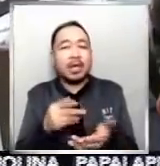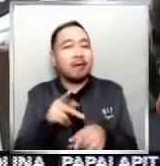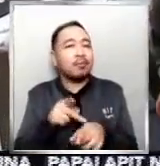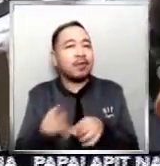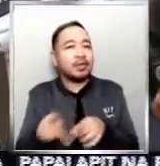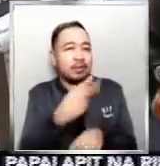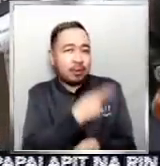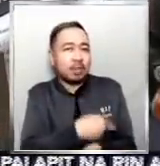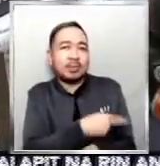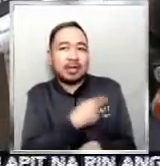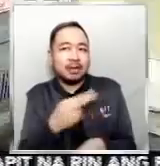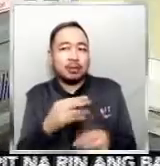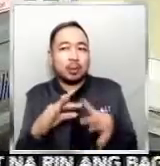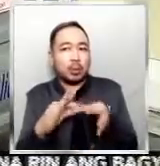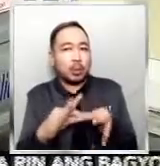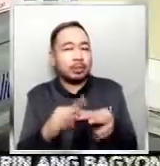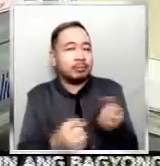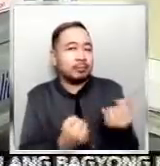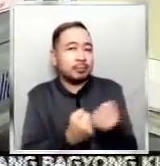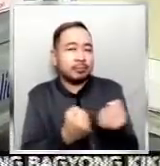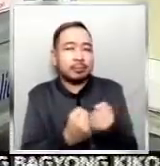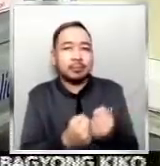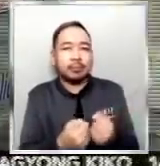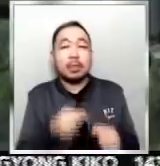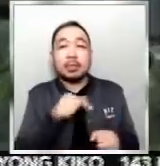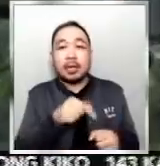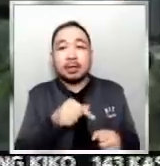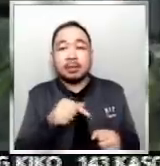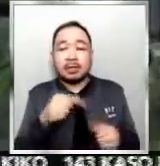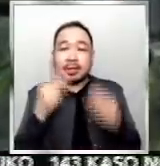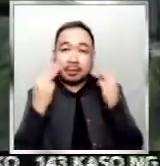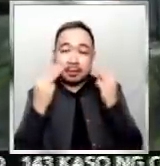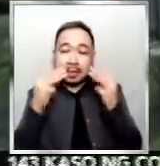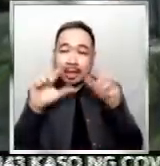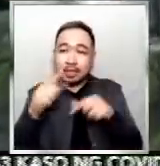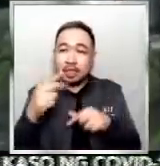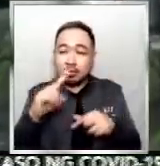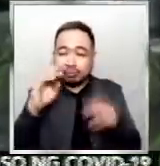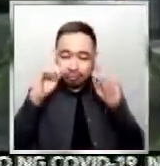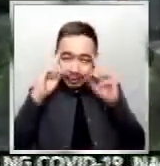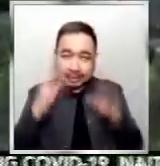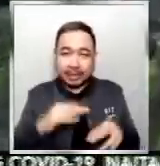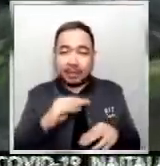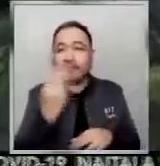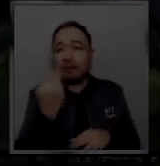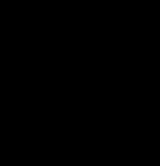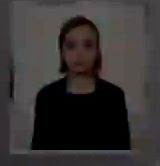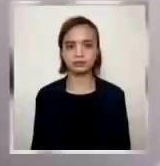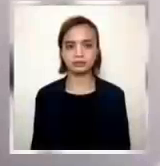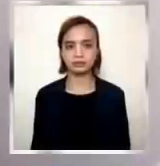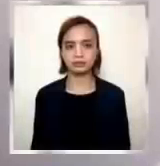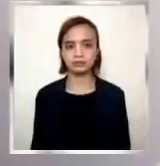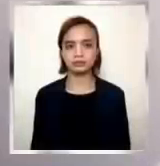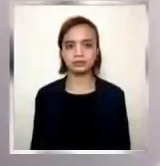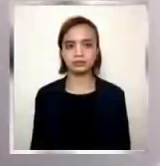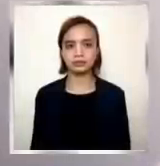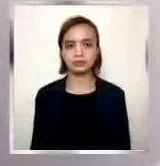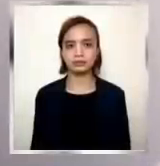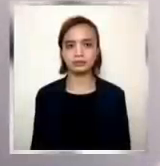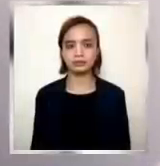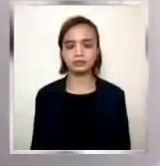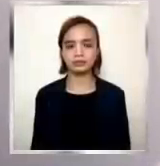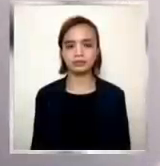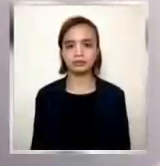lokal na pamahalaan ng 14 na araw na lockdown sa lugar. Emil Sumangil, Nakatutok, 24 Oras. Pinanindigan